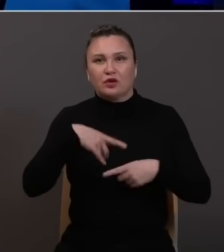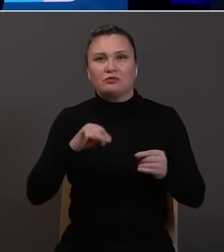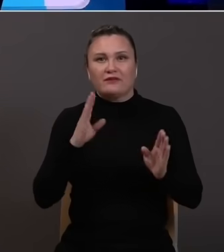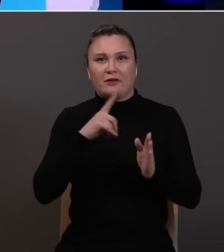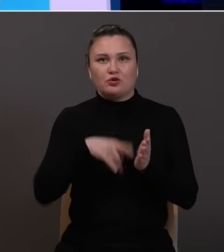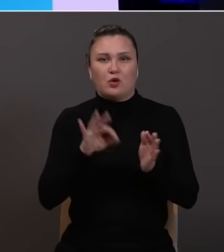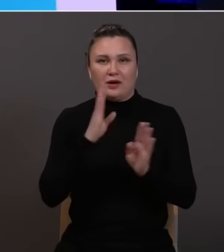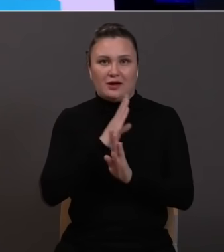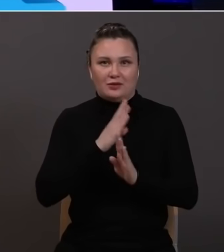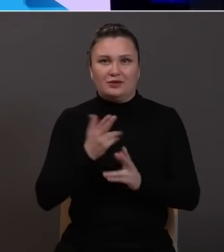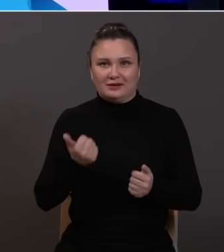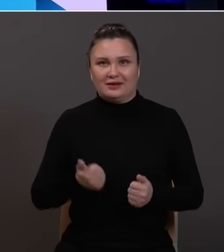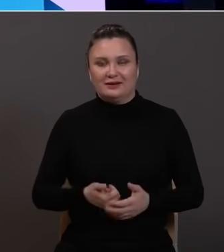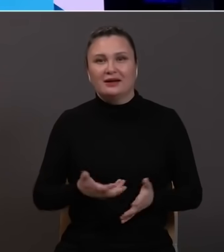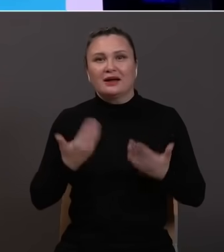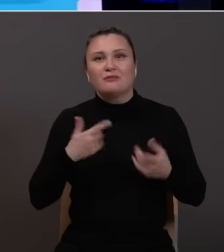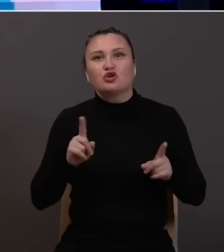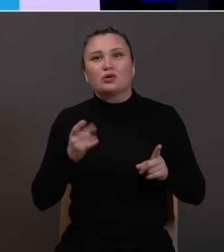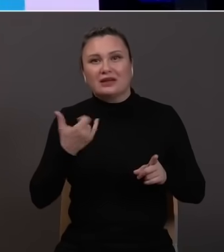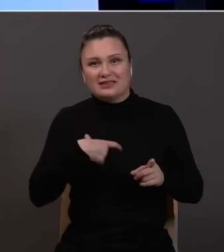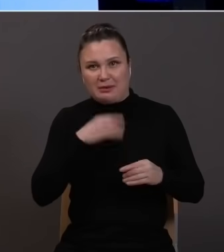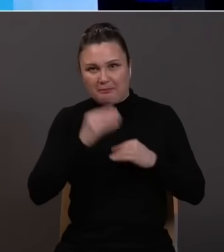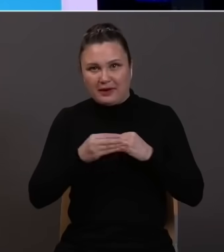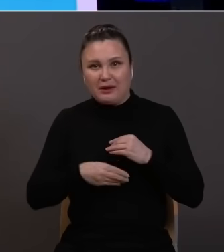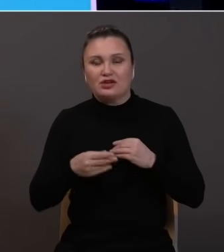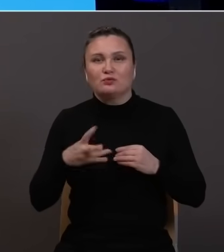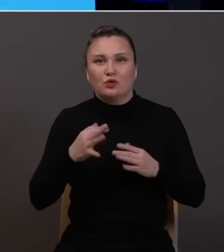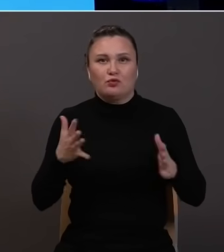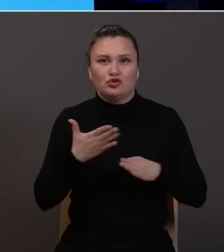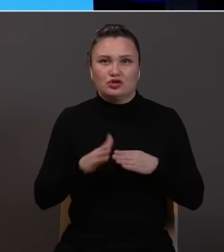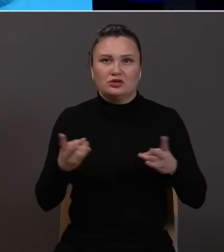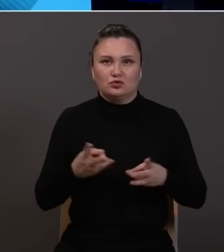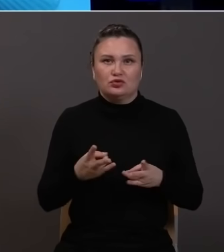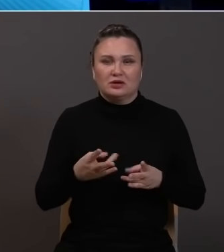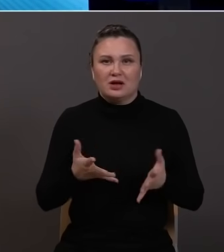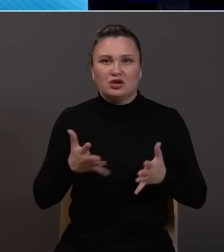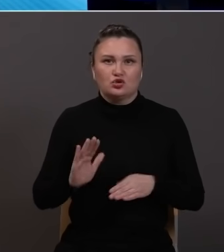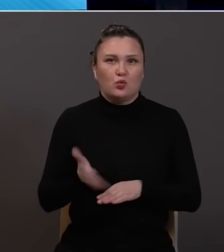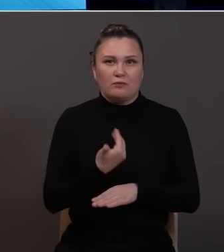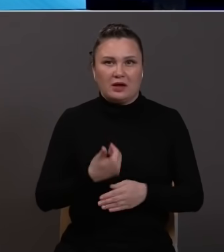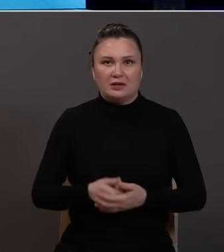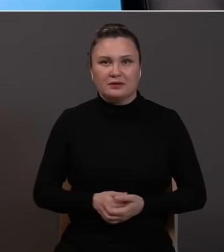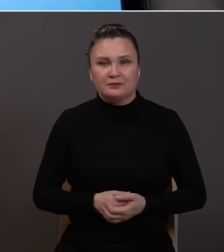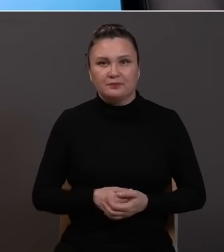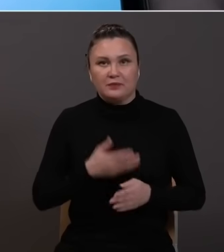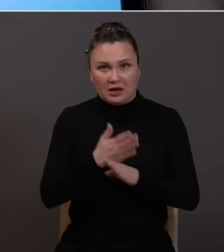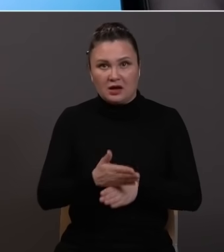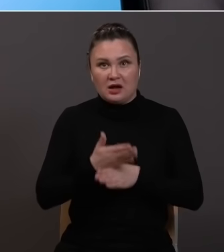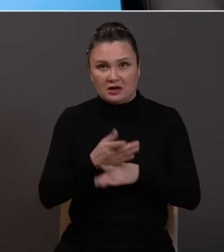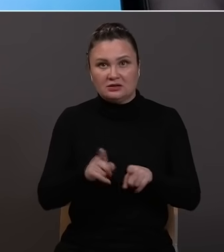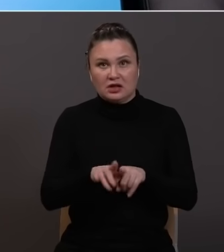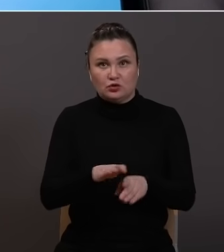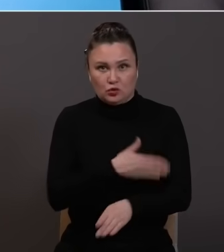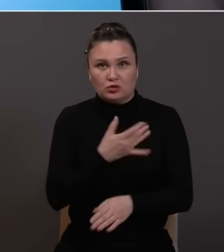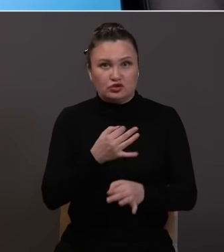экологии. Опять мы возвращаемся, да. Мы, конечно, кое-что для себя припрячем там, но большую часть надо однозначно убирать. Оно так хранится долго, и ничего с